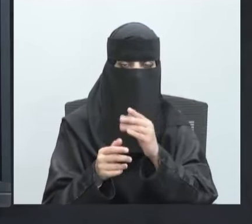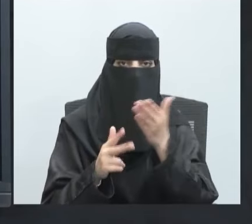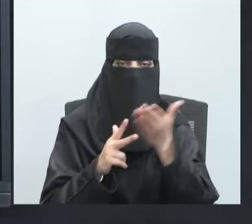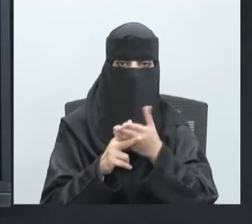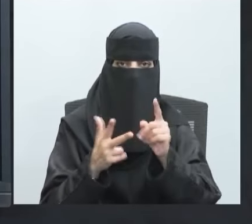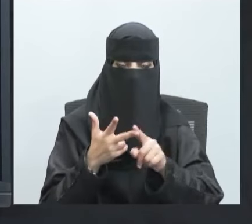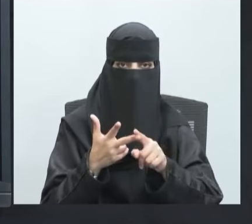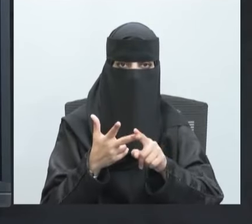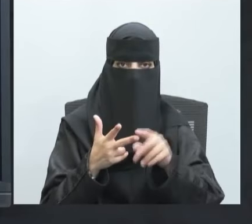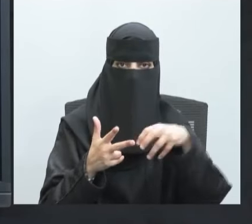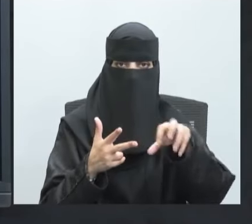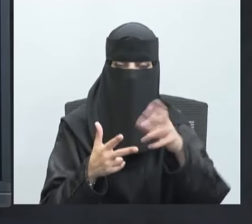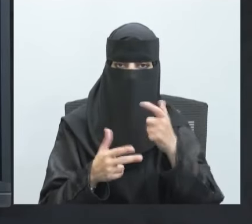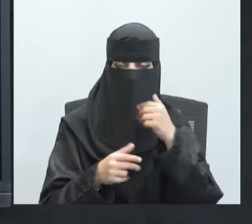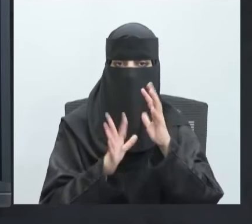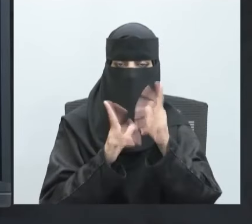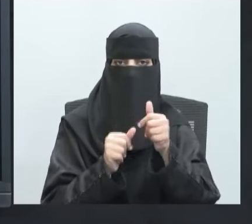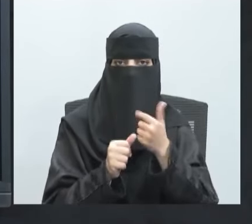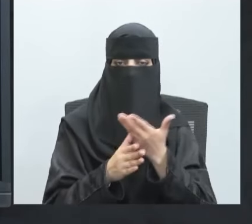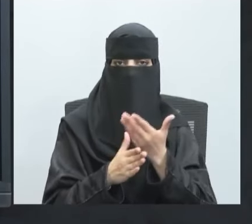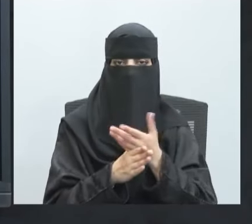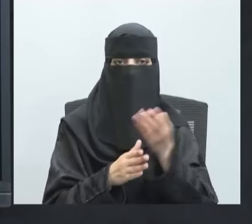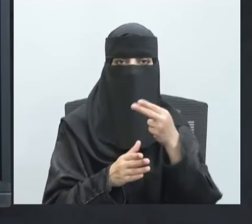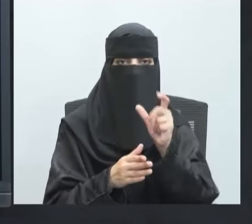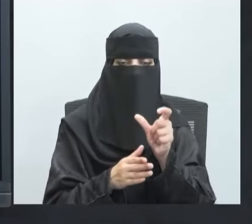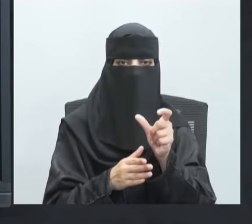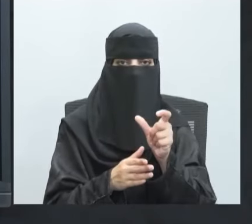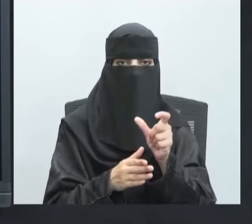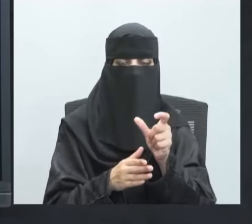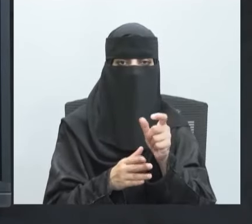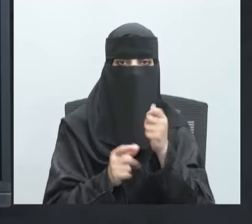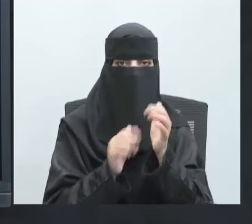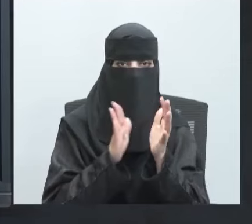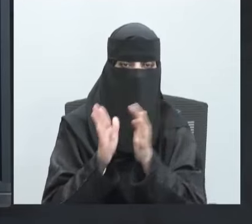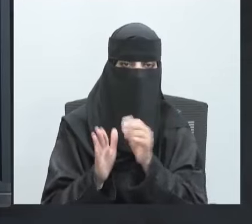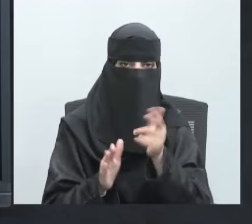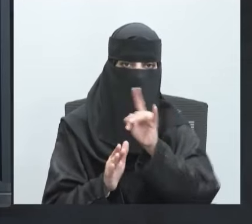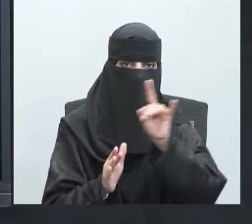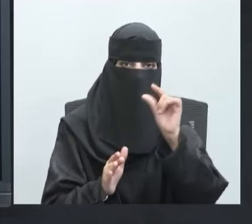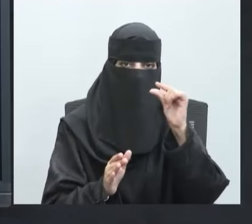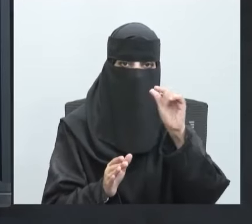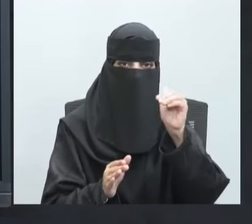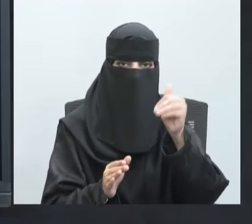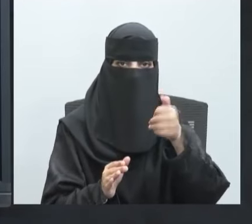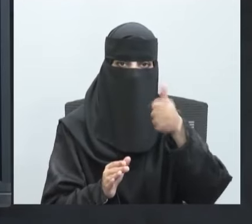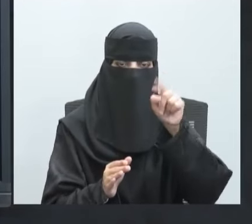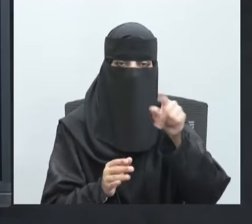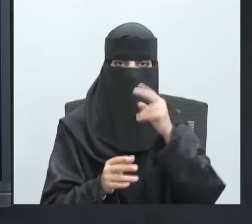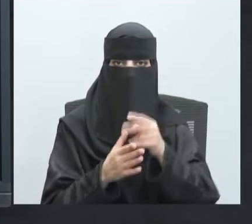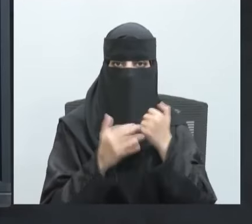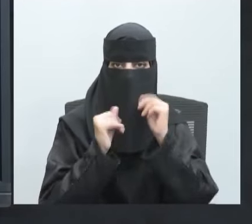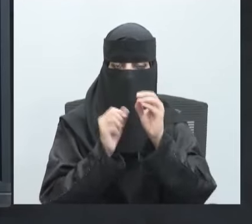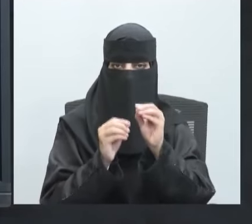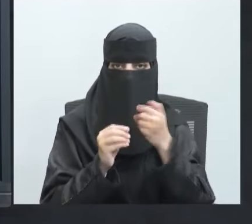الثالث وكنا ذكرنا وتحدثنا عن الادخار وذكرنا اولا التضخم